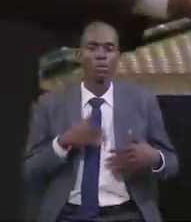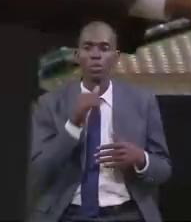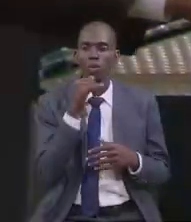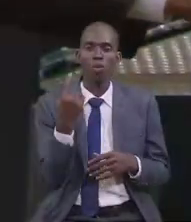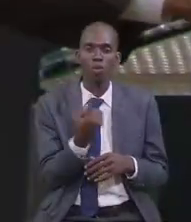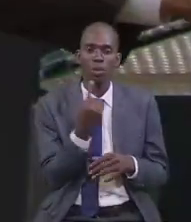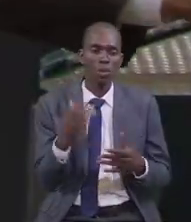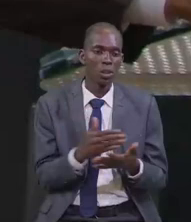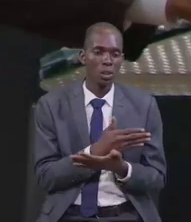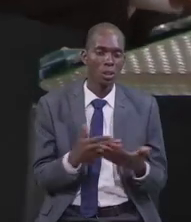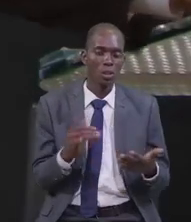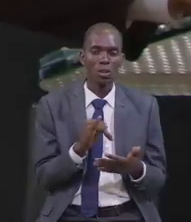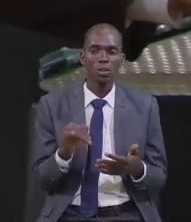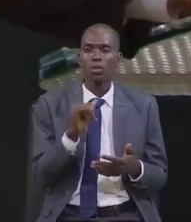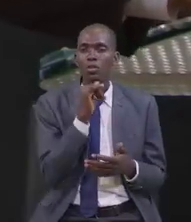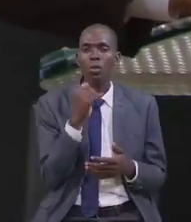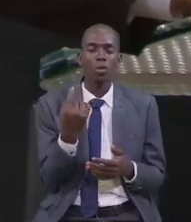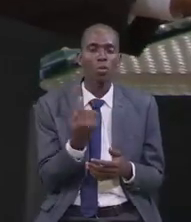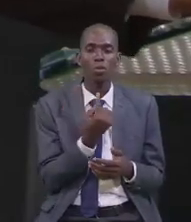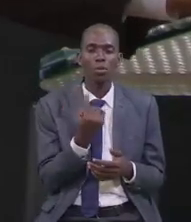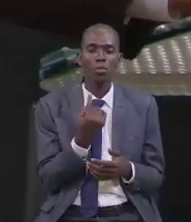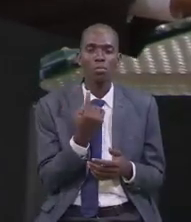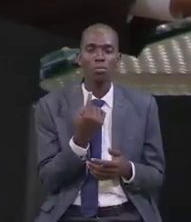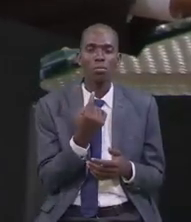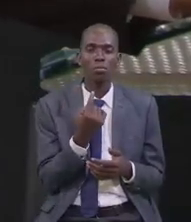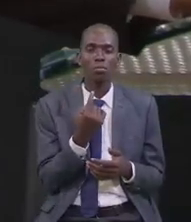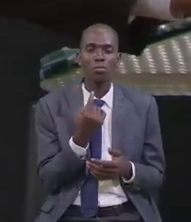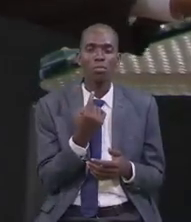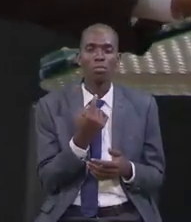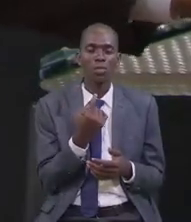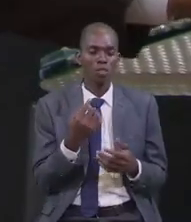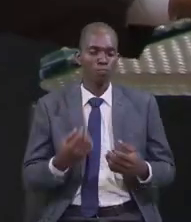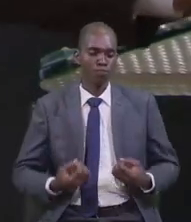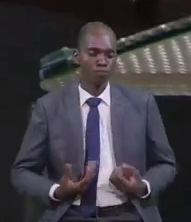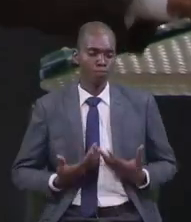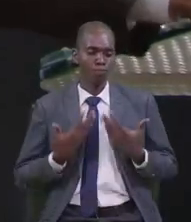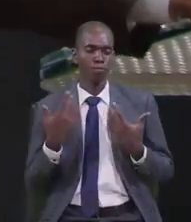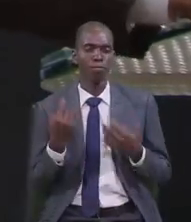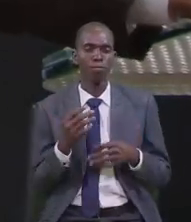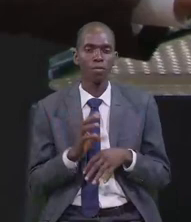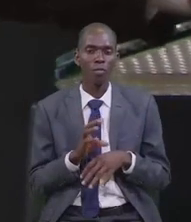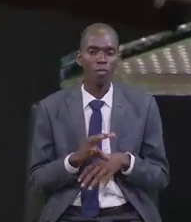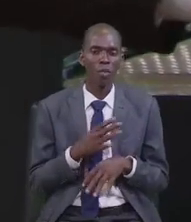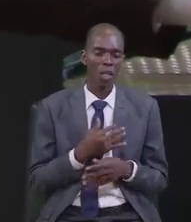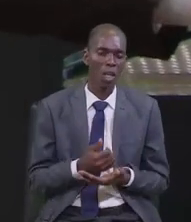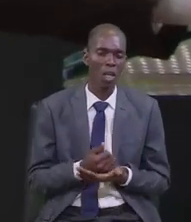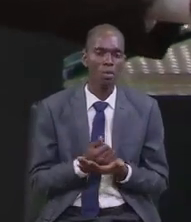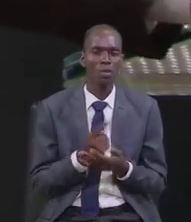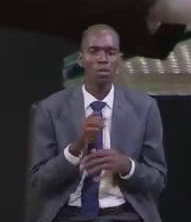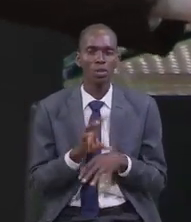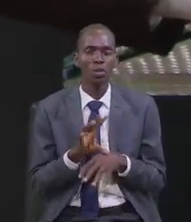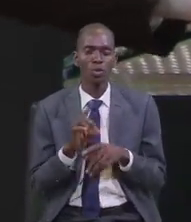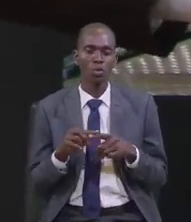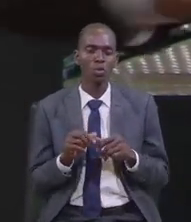musique, chanter la mélodie et puis aider l'église à rester